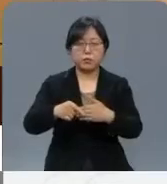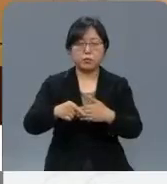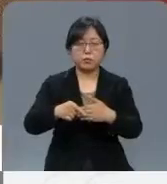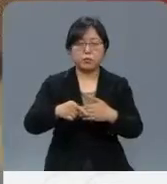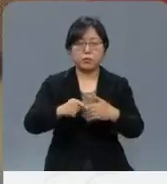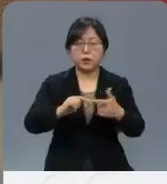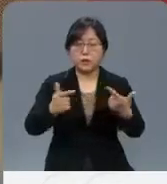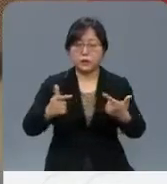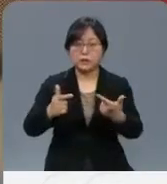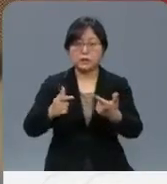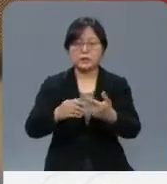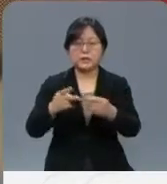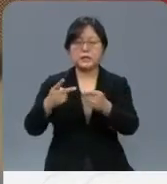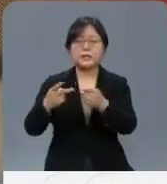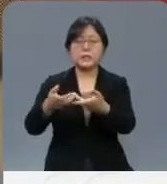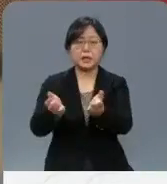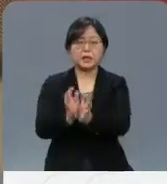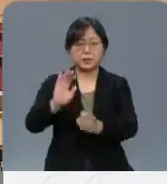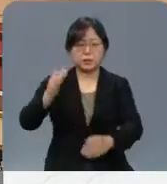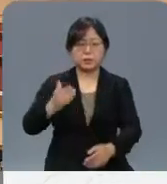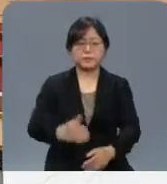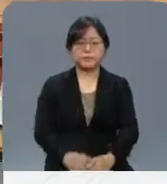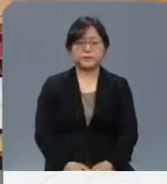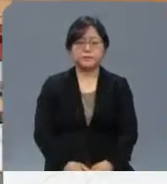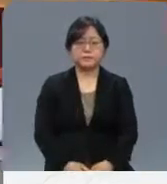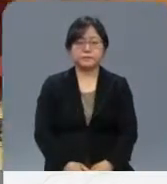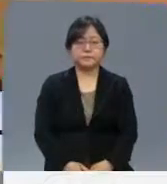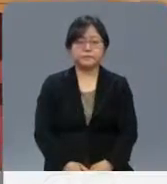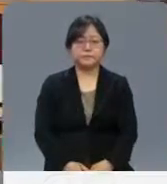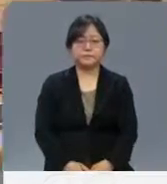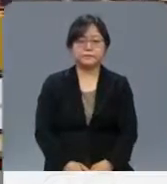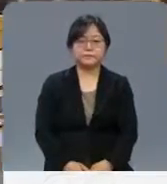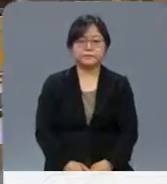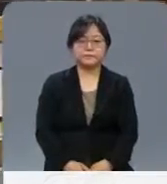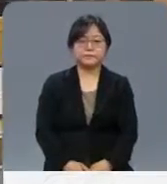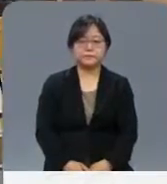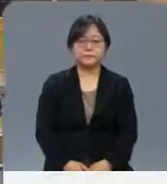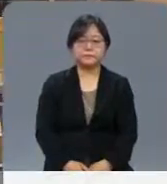2당을 차지해 비례 의석을 갖게 됐습니다. KBS 뉴스 유승용입니다.